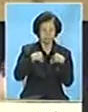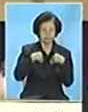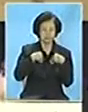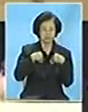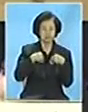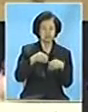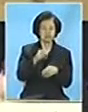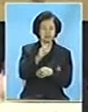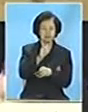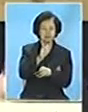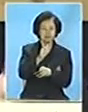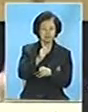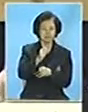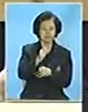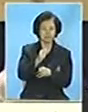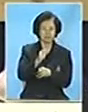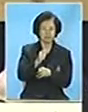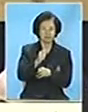ยครับ